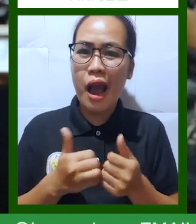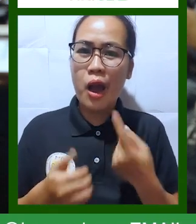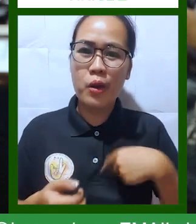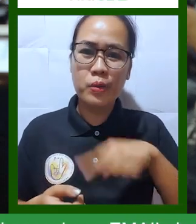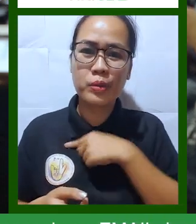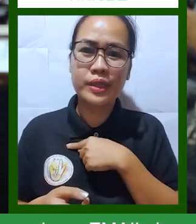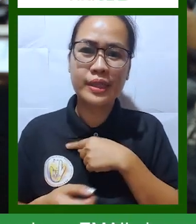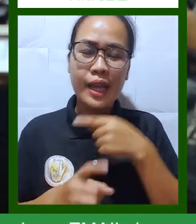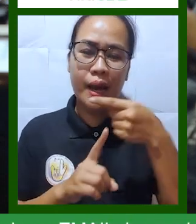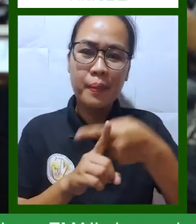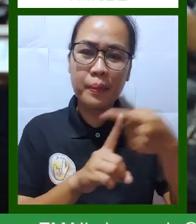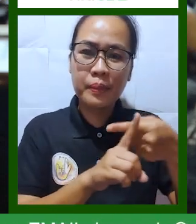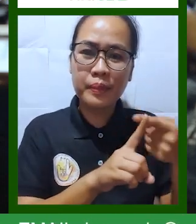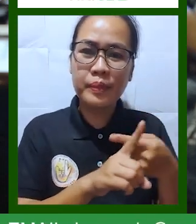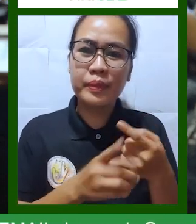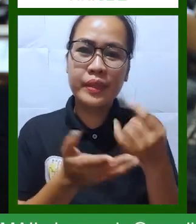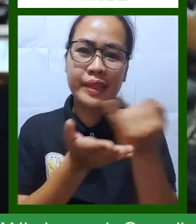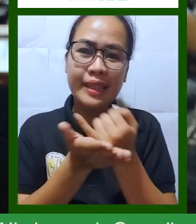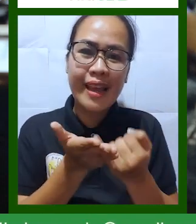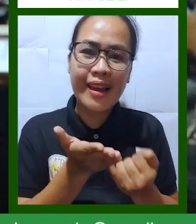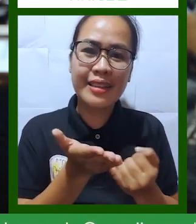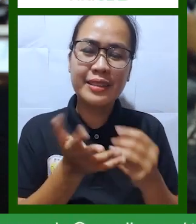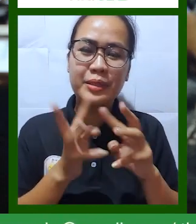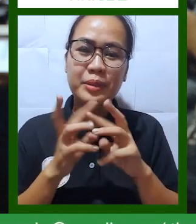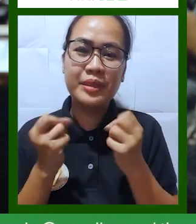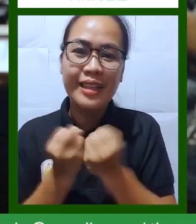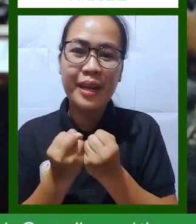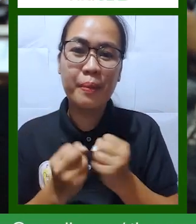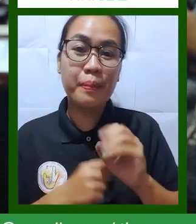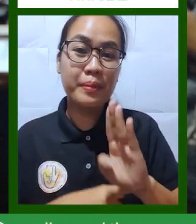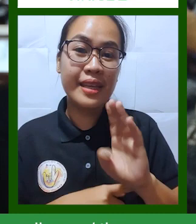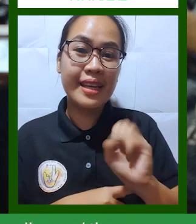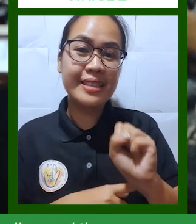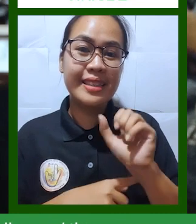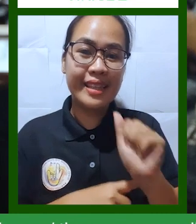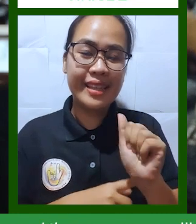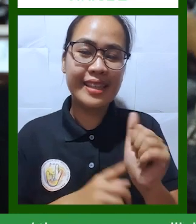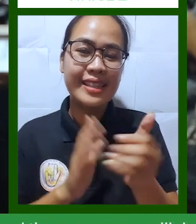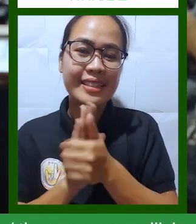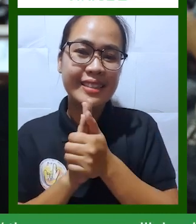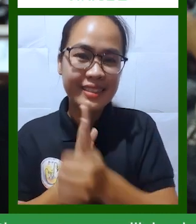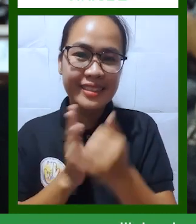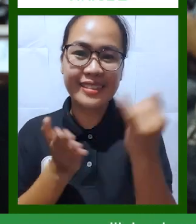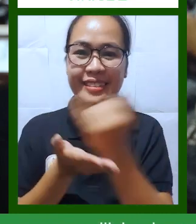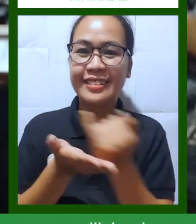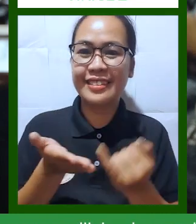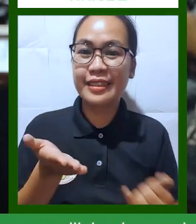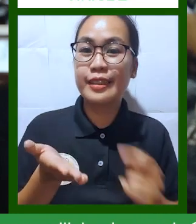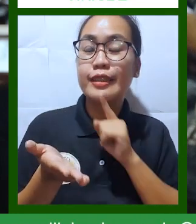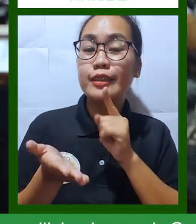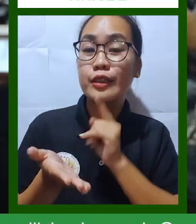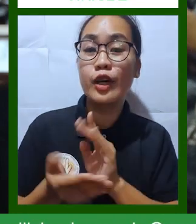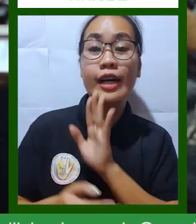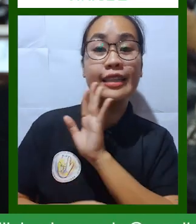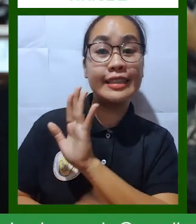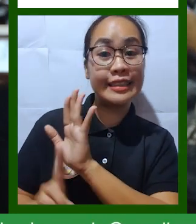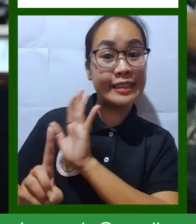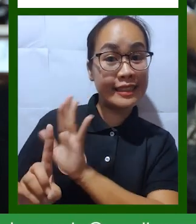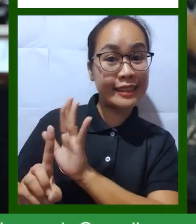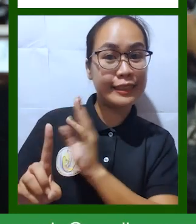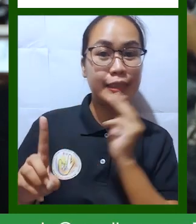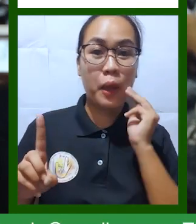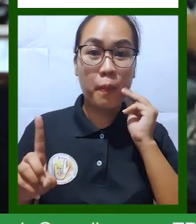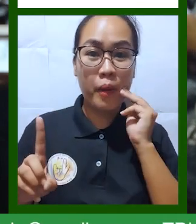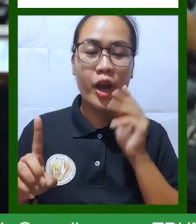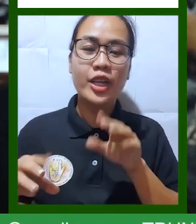na arts workshop, no, yung aming BSA Siningaling. So, nakapagbigay po siya ng tips sa